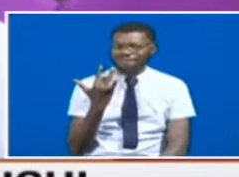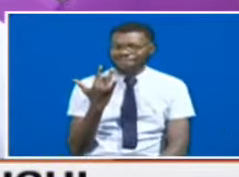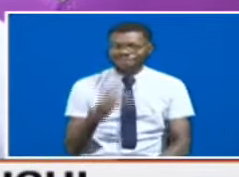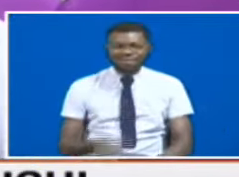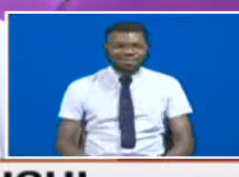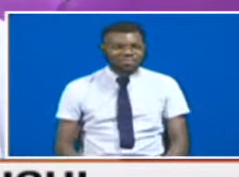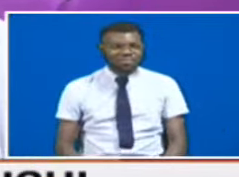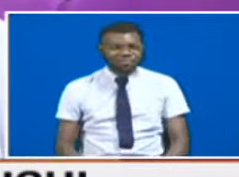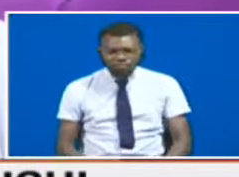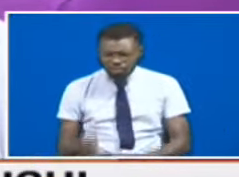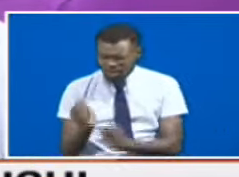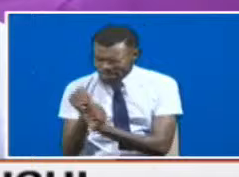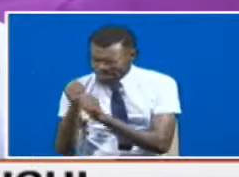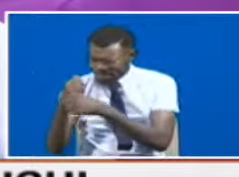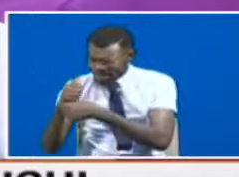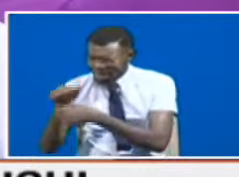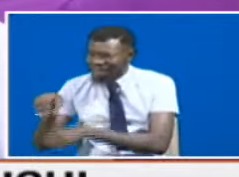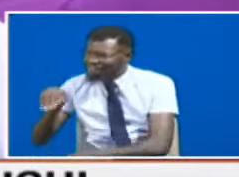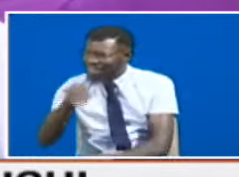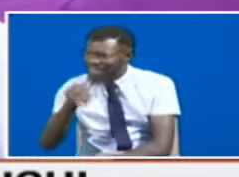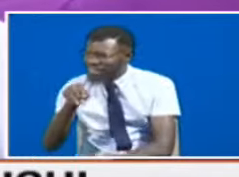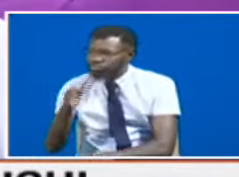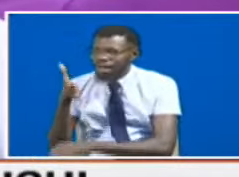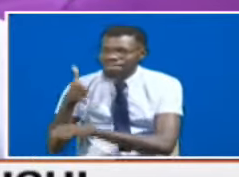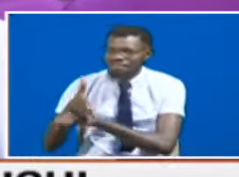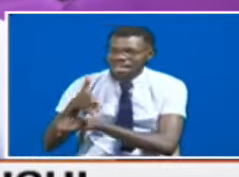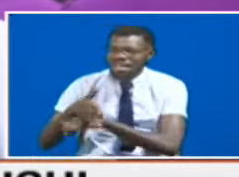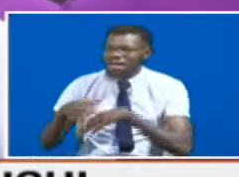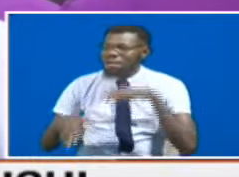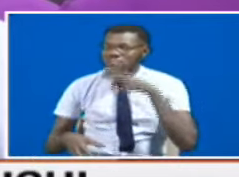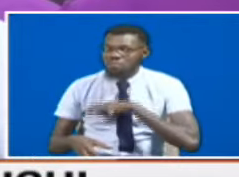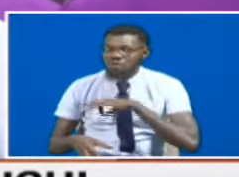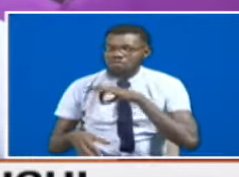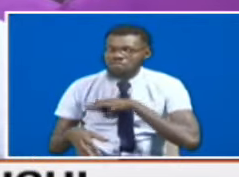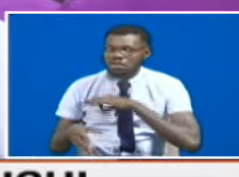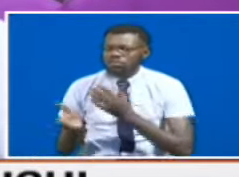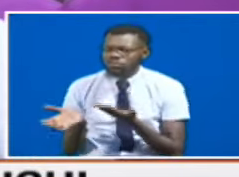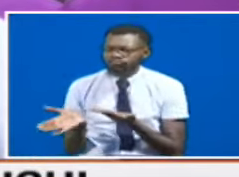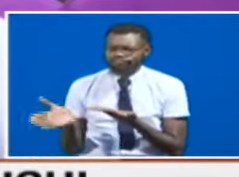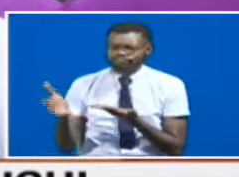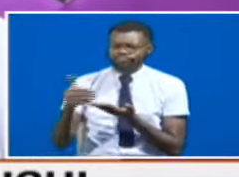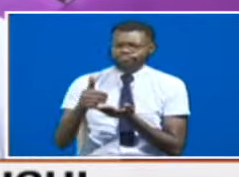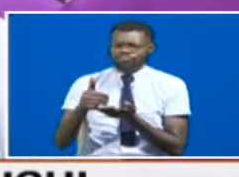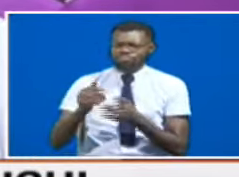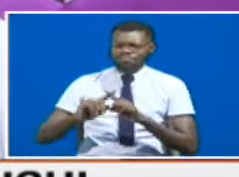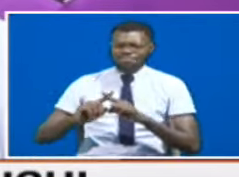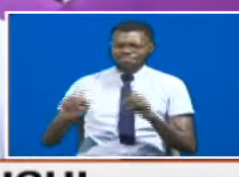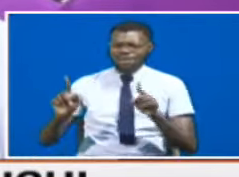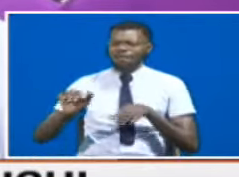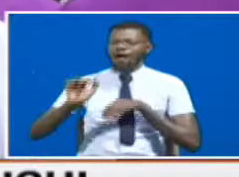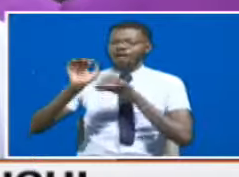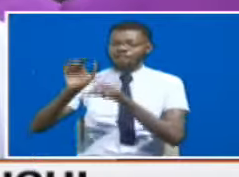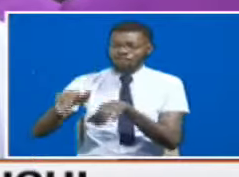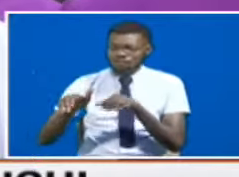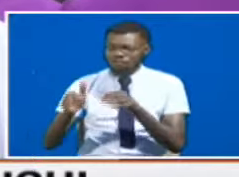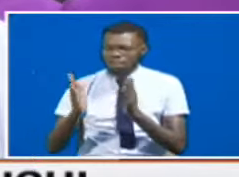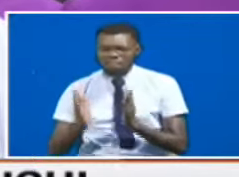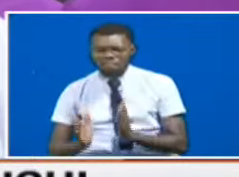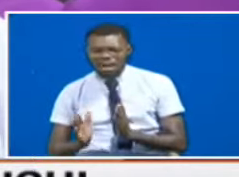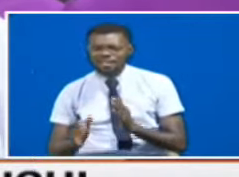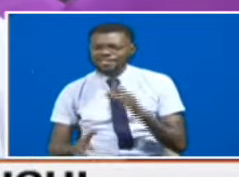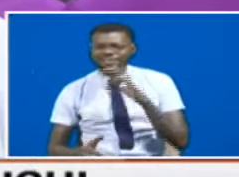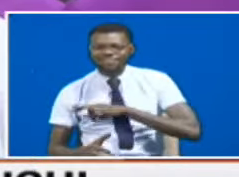aende atengeneze fertilizer apate pesa na wakulima waumie na mapato ya